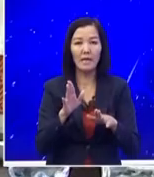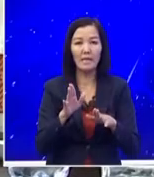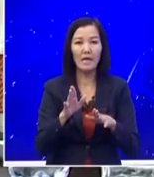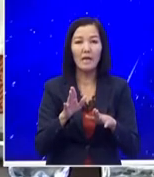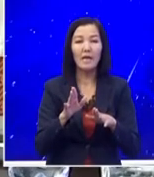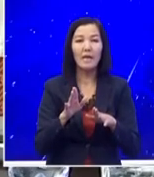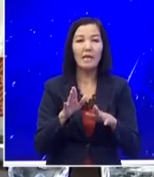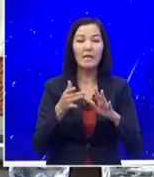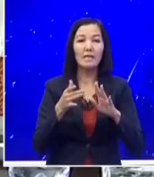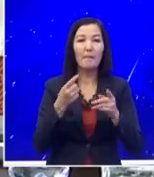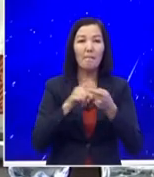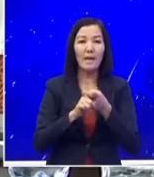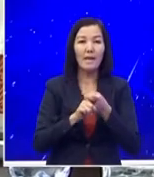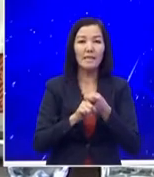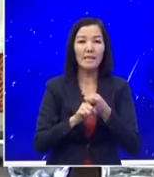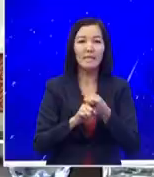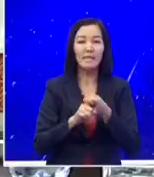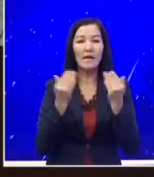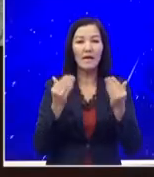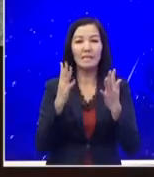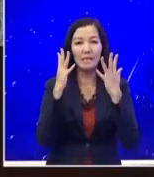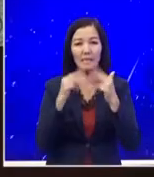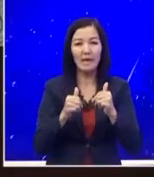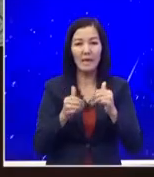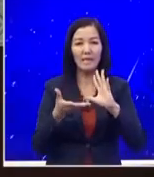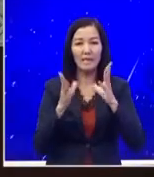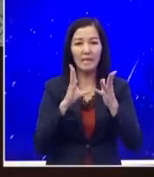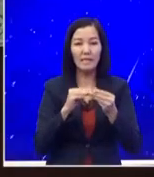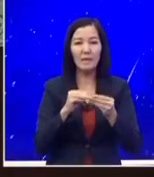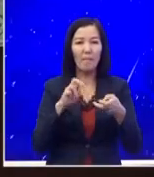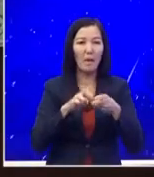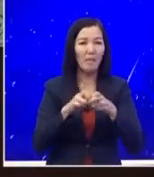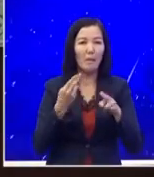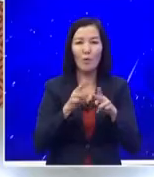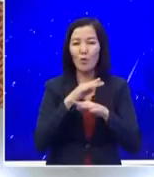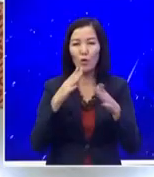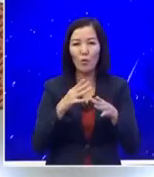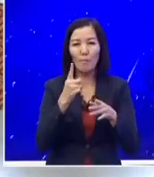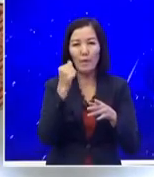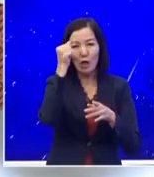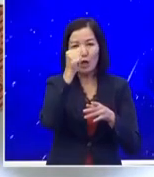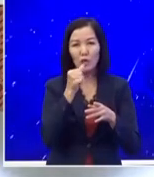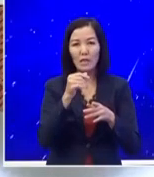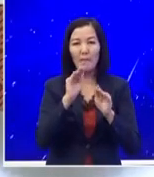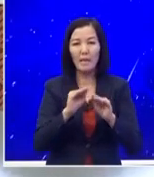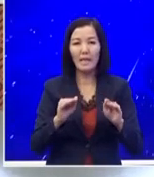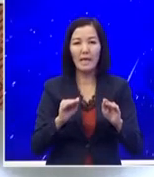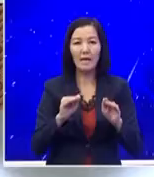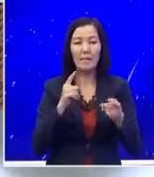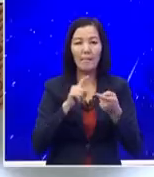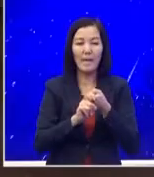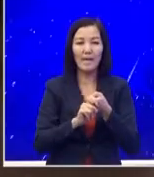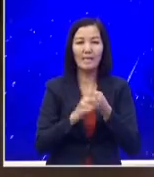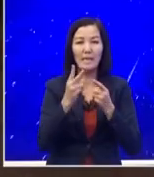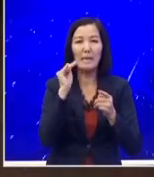Мұндай желіні іске қосуға елдегі соңғы статистика негіз болыпты. Өкінішке қарай жылына Қазақстанда балаларға қатысты 2000-нан астам